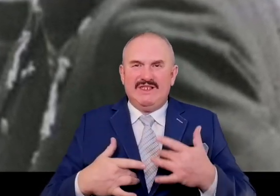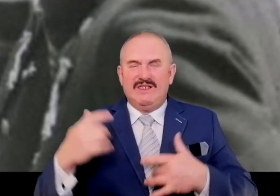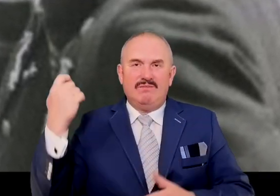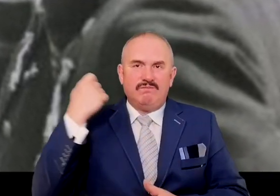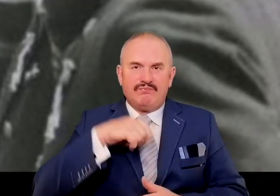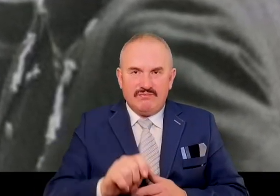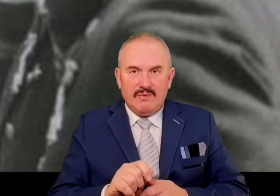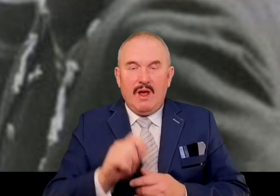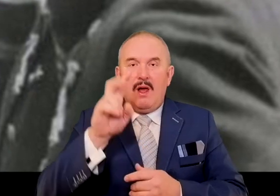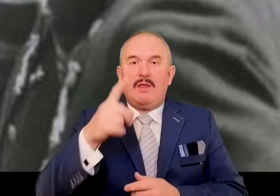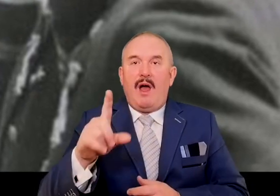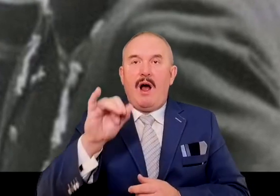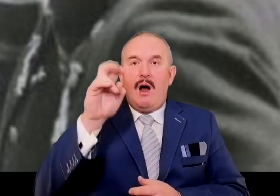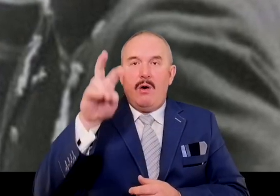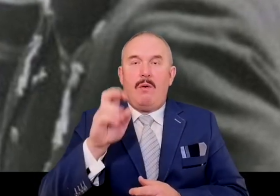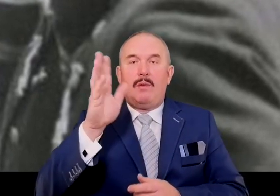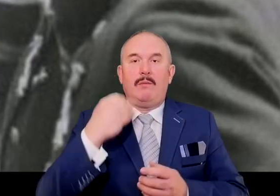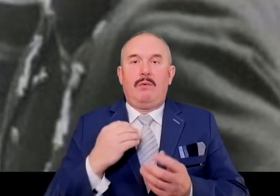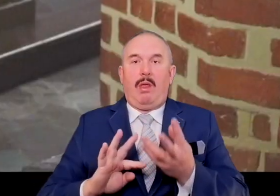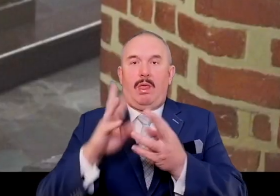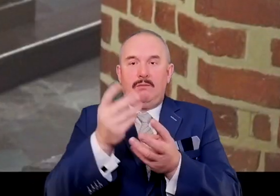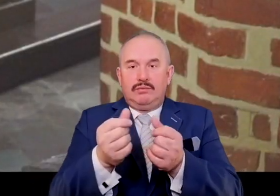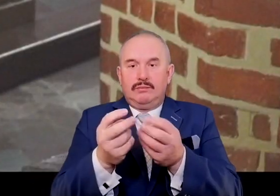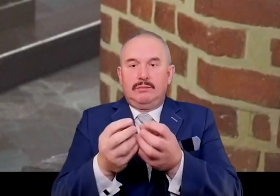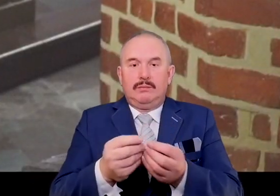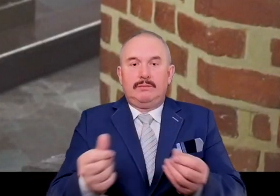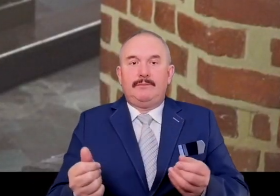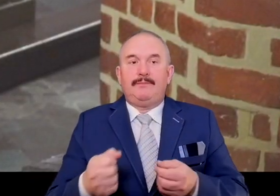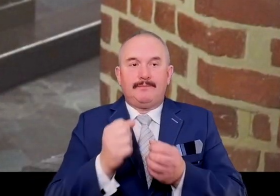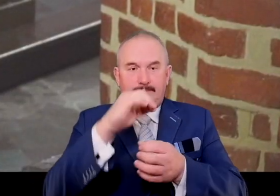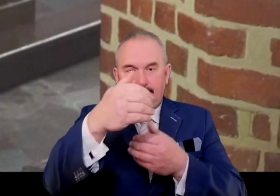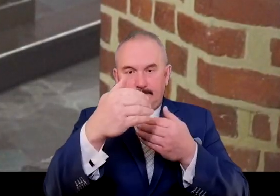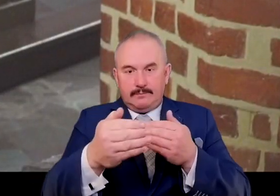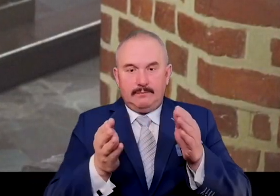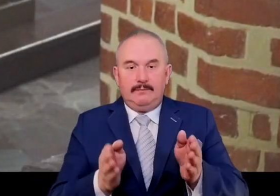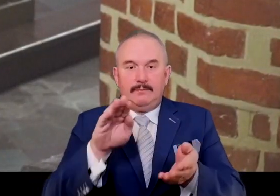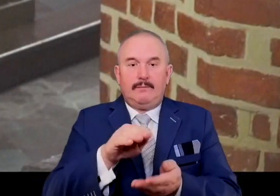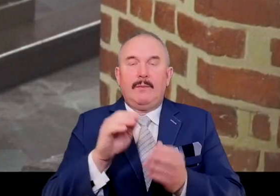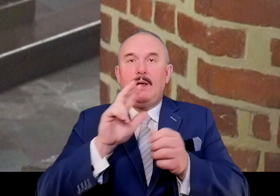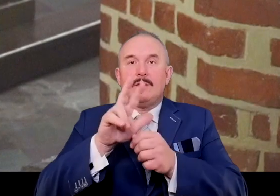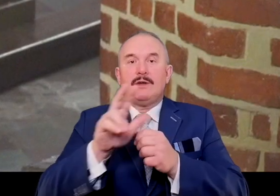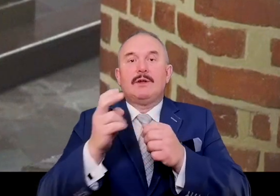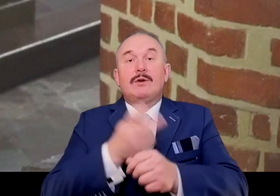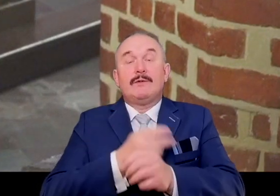w Dachau, jego szczątki skremowano. 13 czerwca